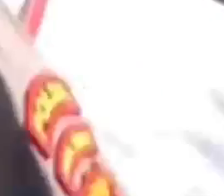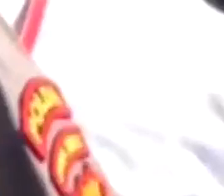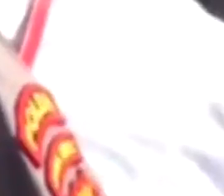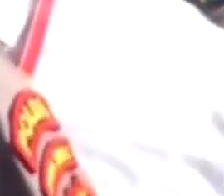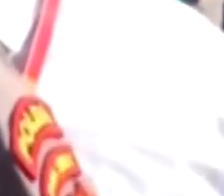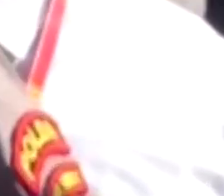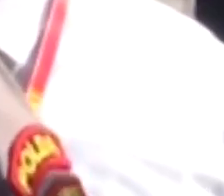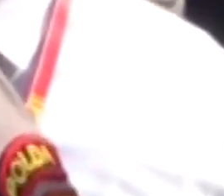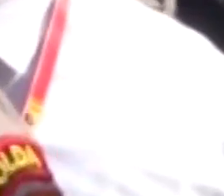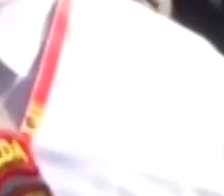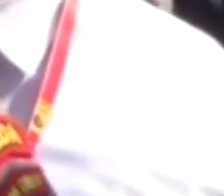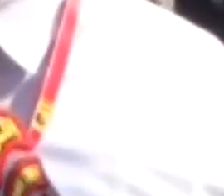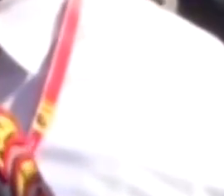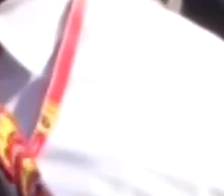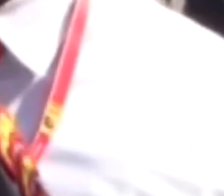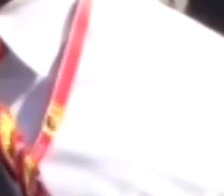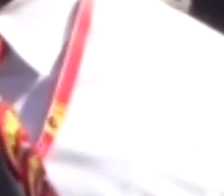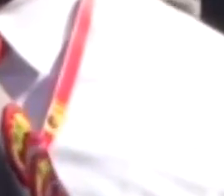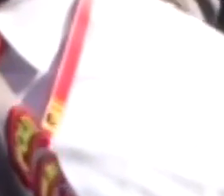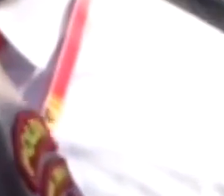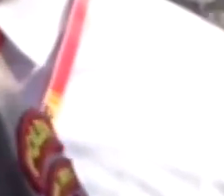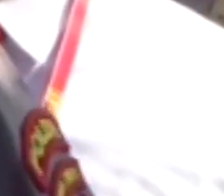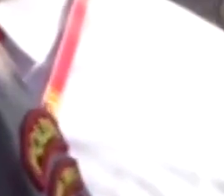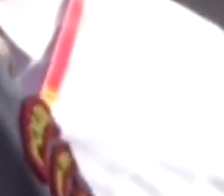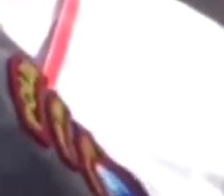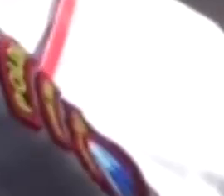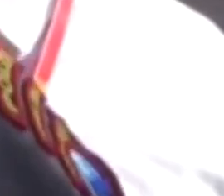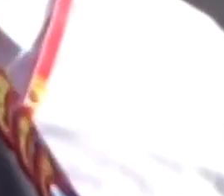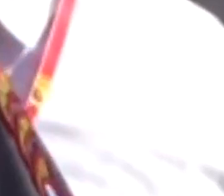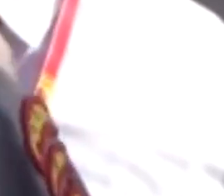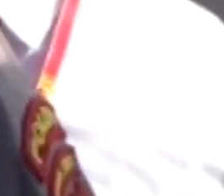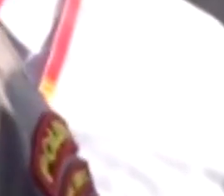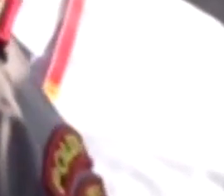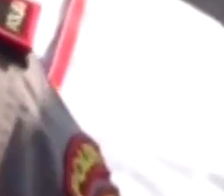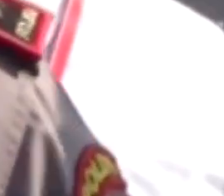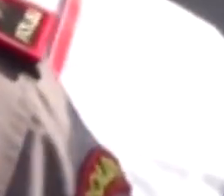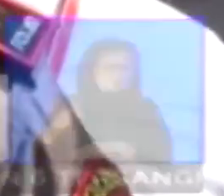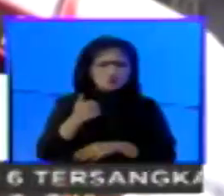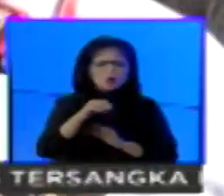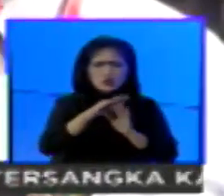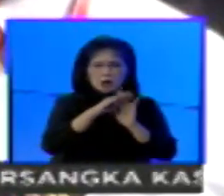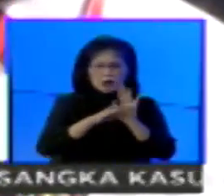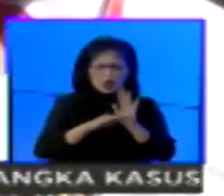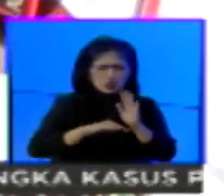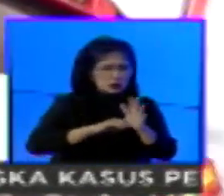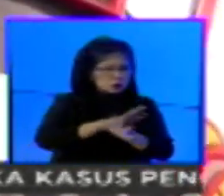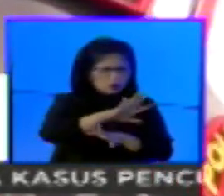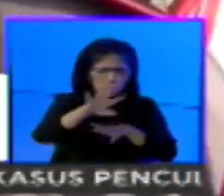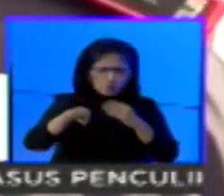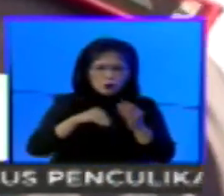Ini adalah bosnya muncikari. Dia yang memegang database semua untuk